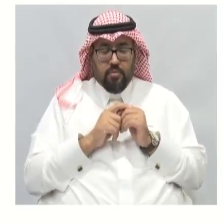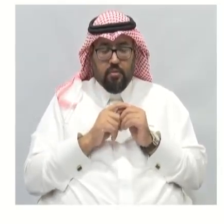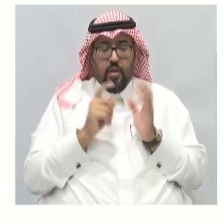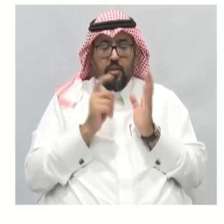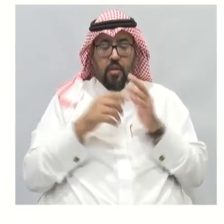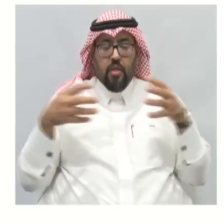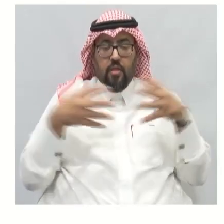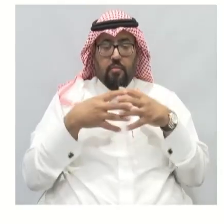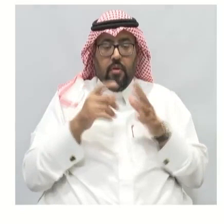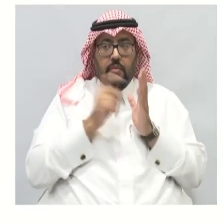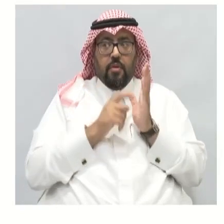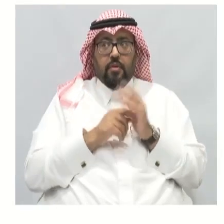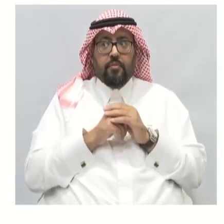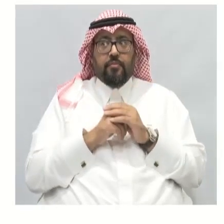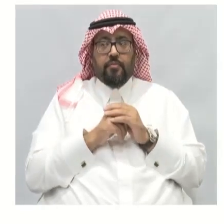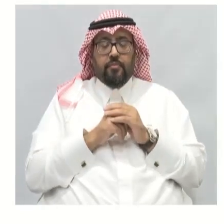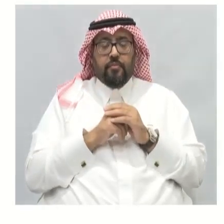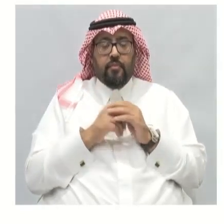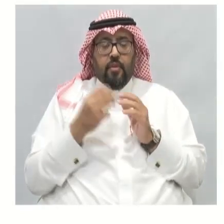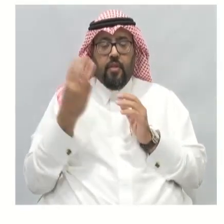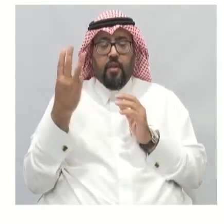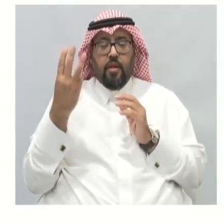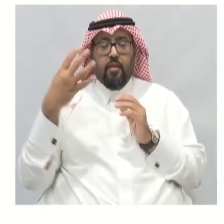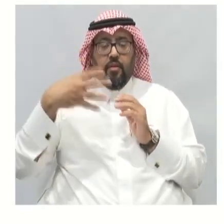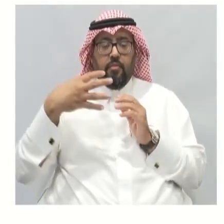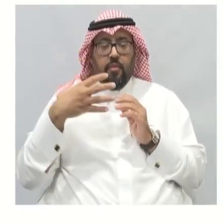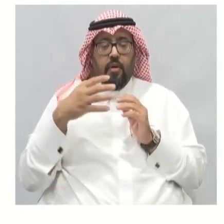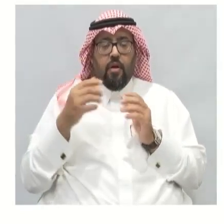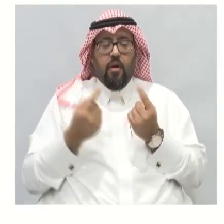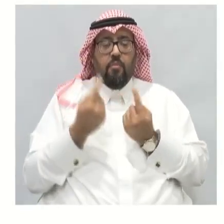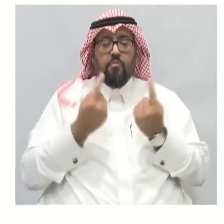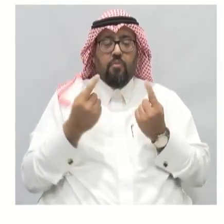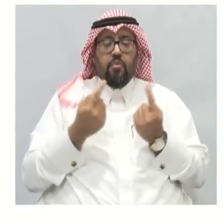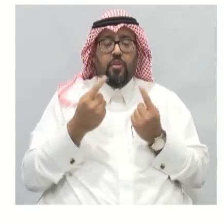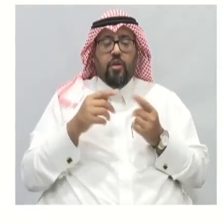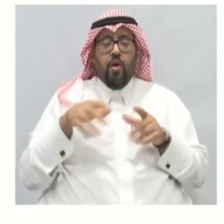تضم الولايات المتحده الامريكيه 43 منتزها